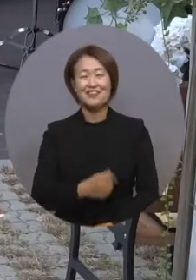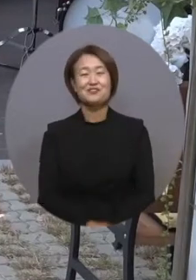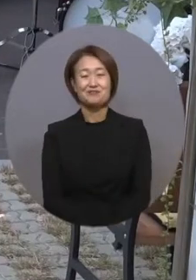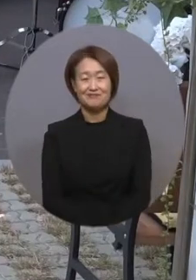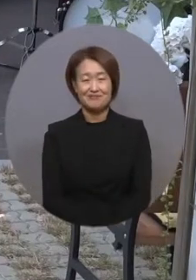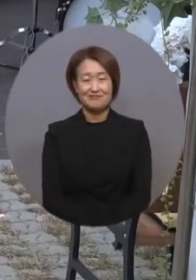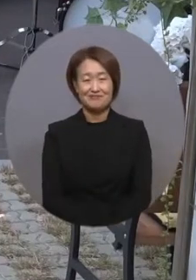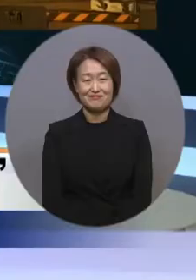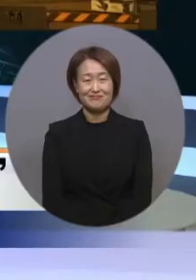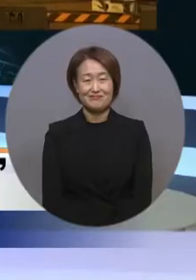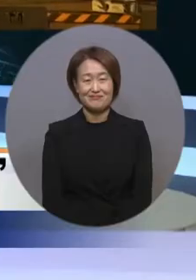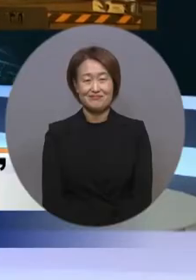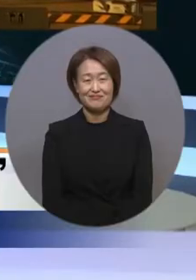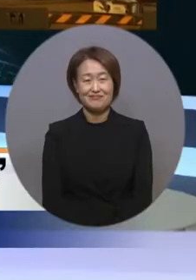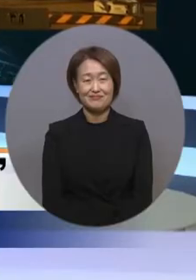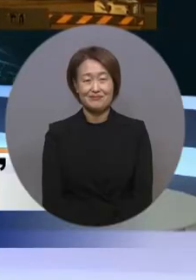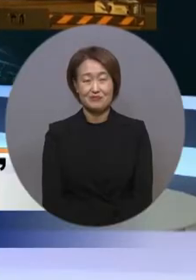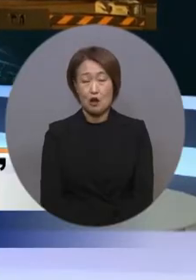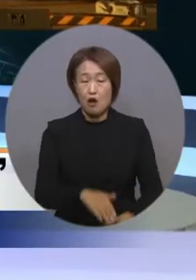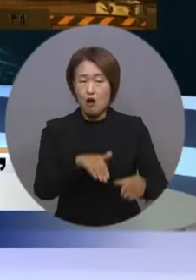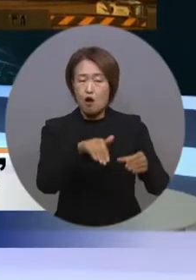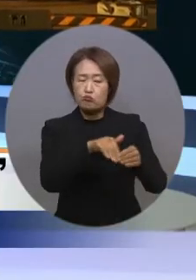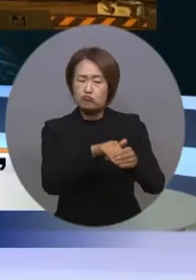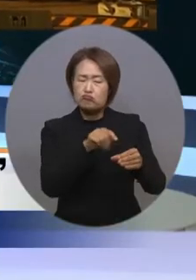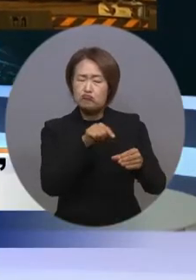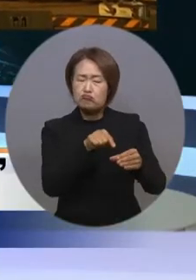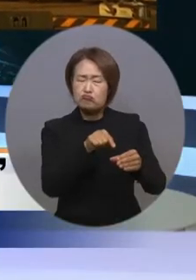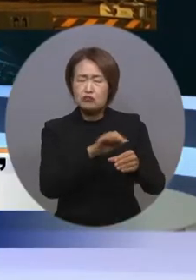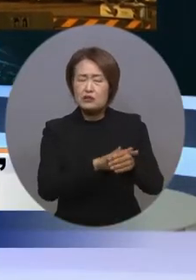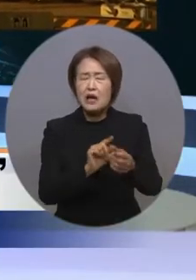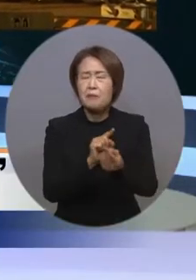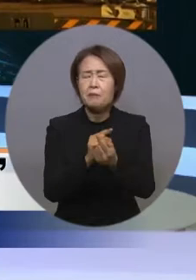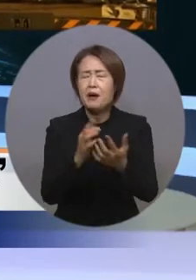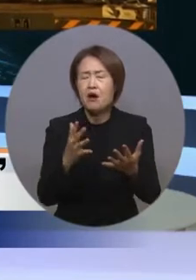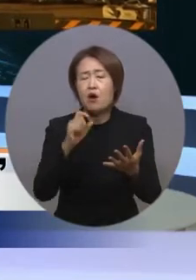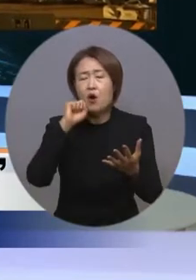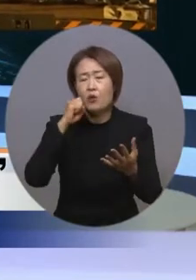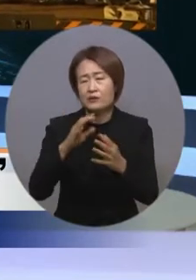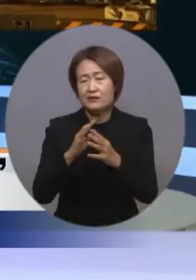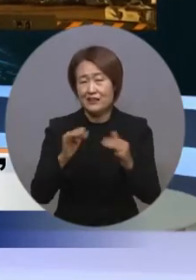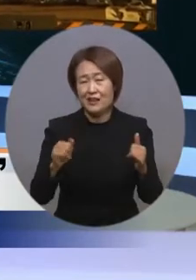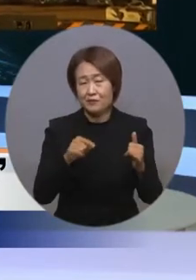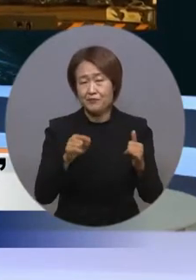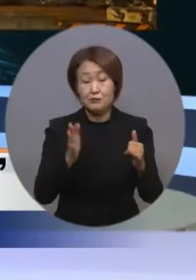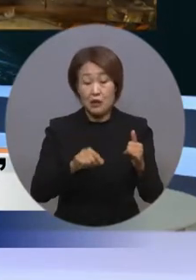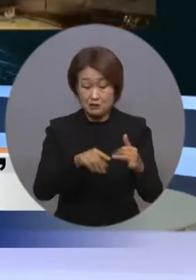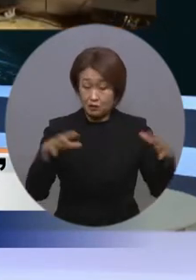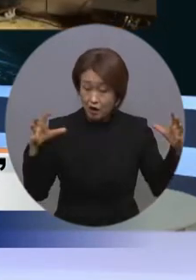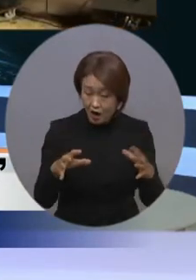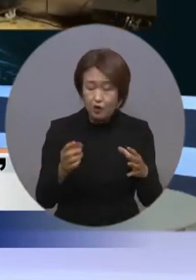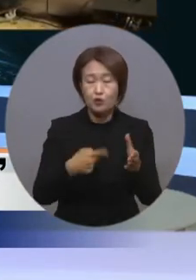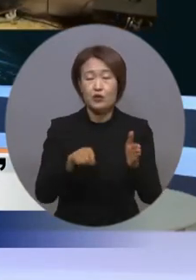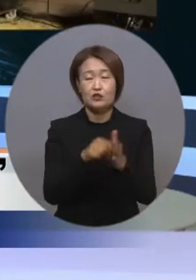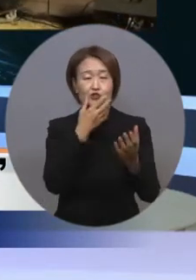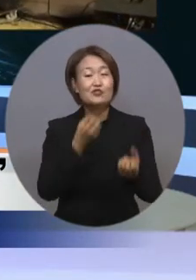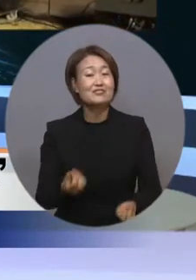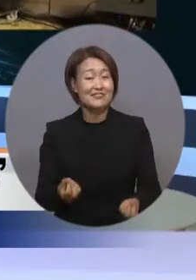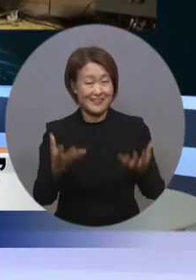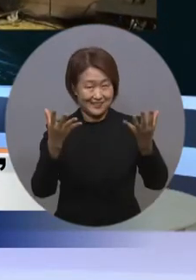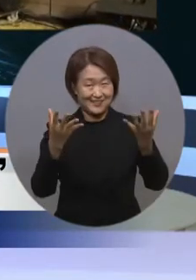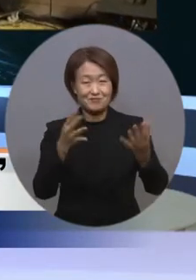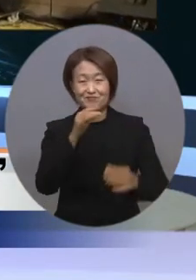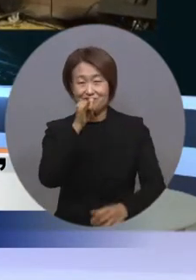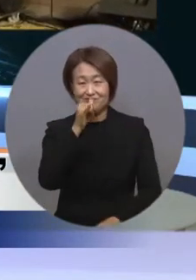경기방송 정은선입니다. 문화적으로 소외된 이들을 위한 가을밤 문화축제가 열렸습니다. 정은선 기자가